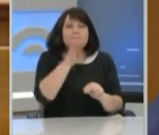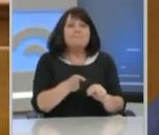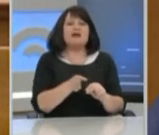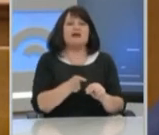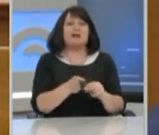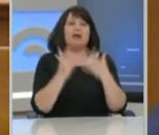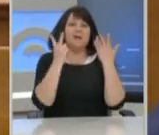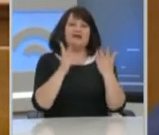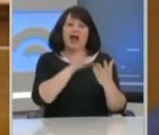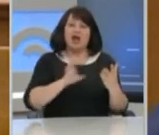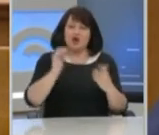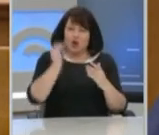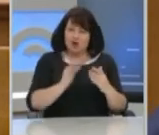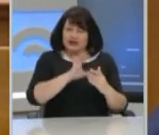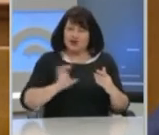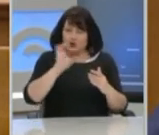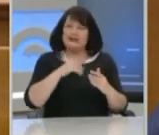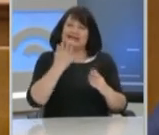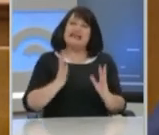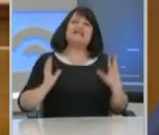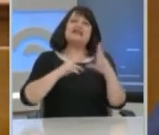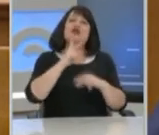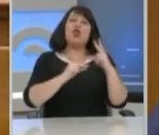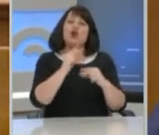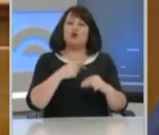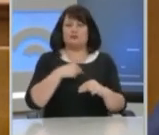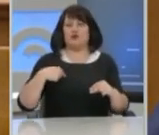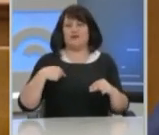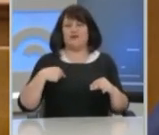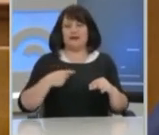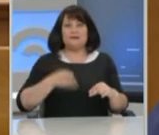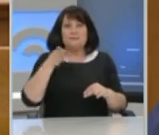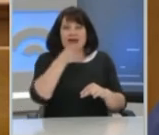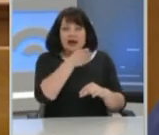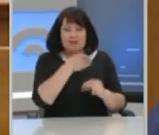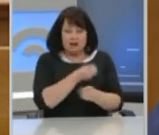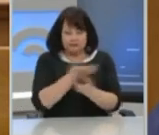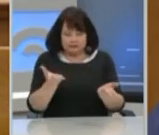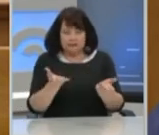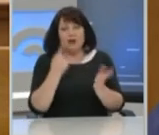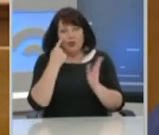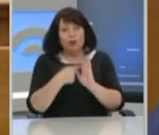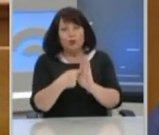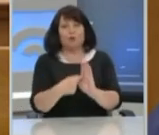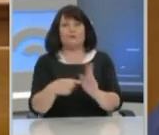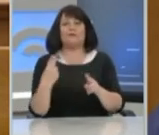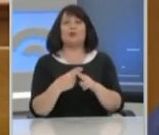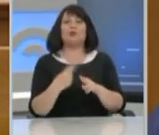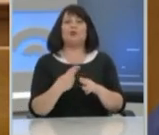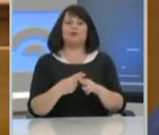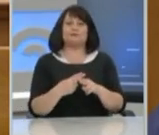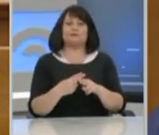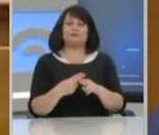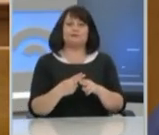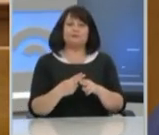νότιων χωρών της Ευρώπης για να αναδείξουμε τη σημασία σε όλη την Ευρωπαϊκή Ένωση, σε όλες τις χώρες